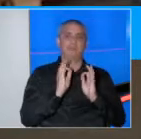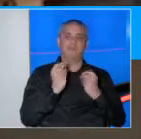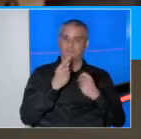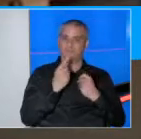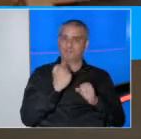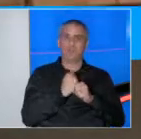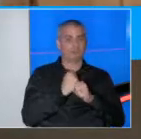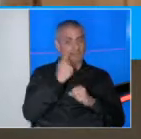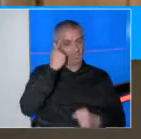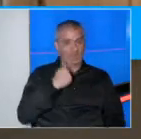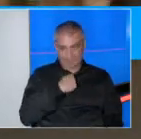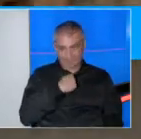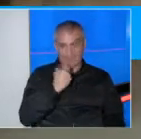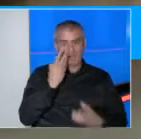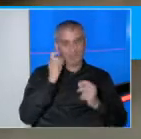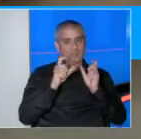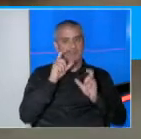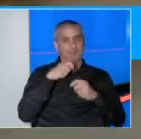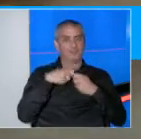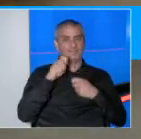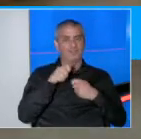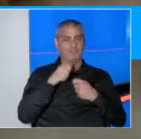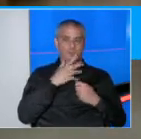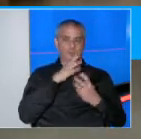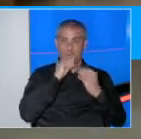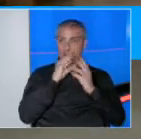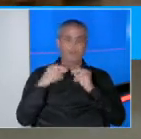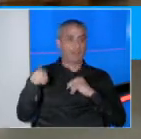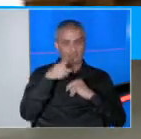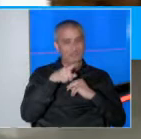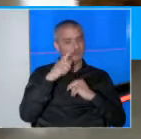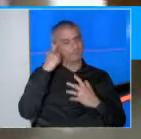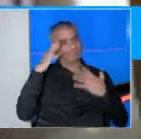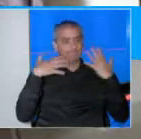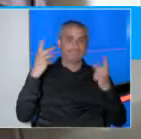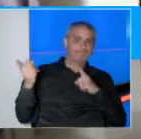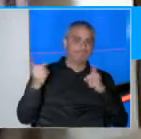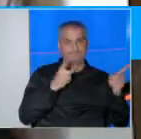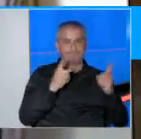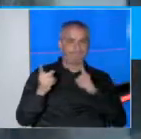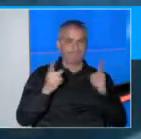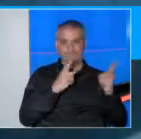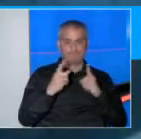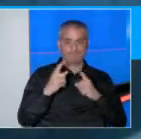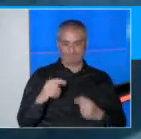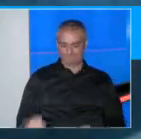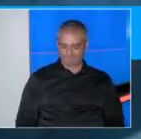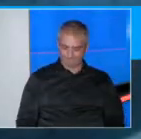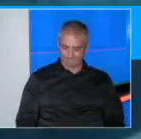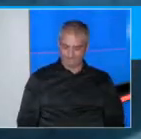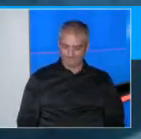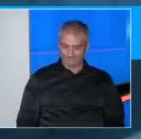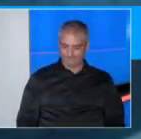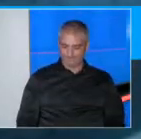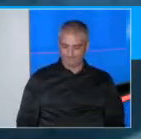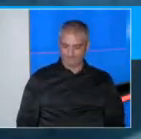הזה גורם לדעתי להרבה מאוד נבחרי ציבור שיוצא לי לדבר איתם, להתבלבל. כן, להתבלבל, אבל הבלבול